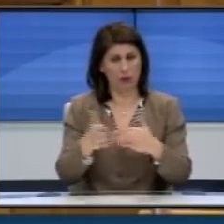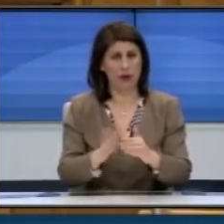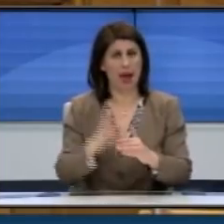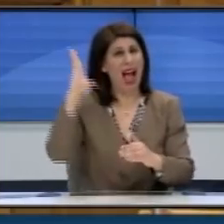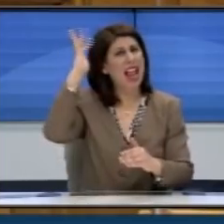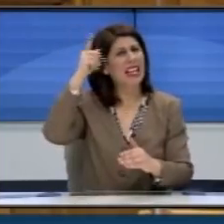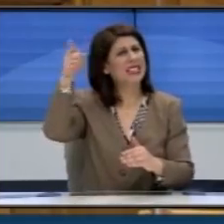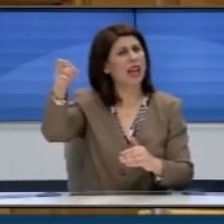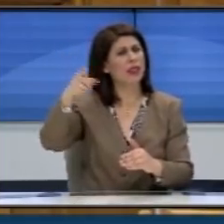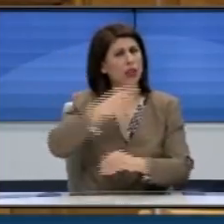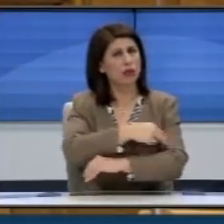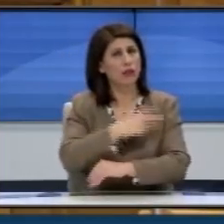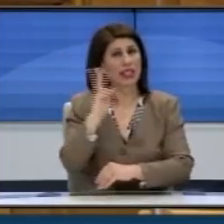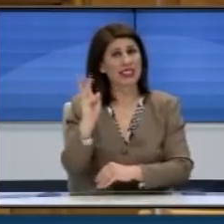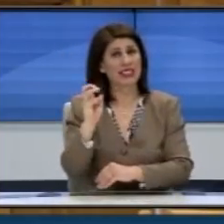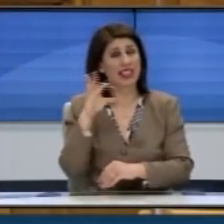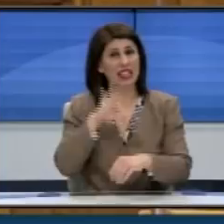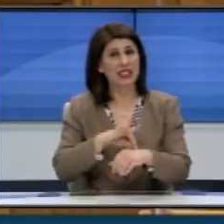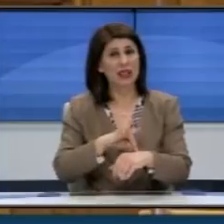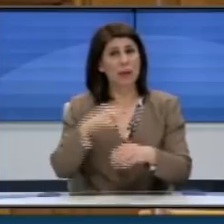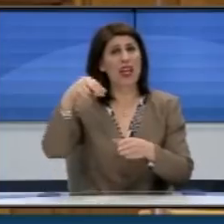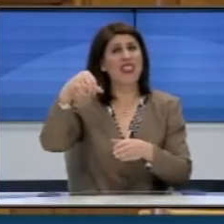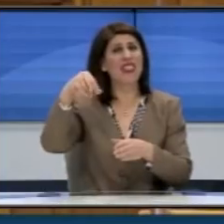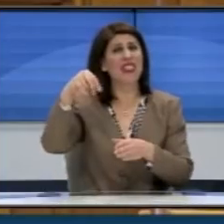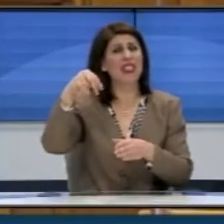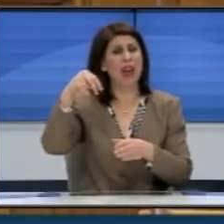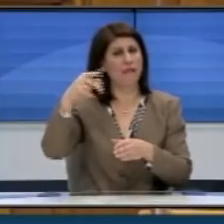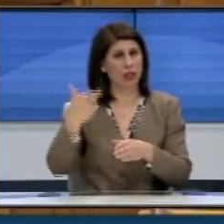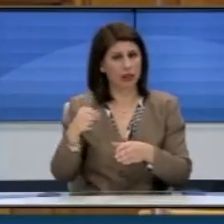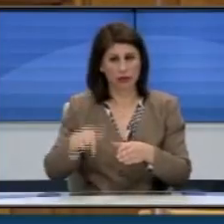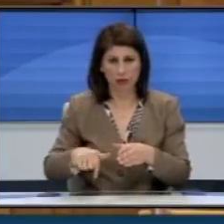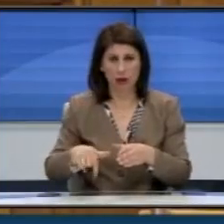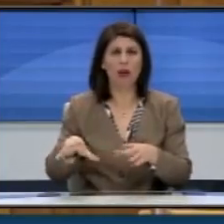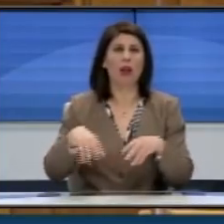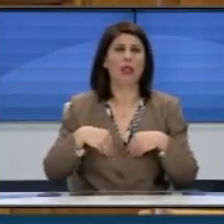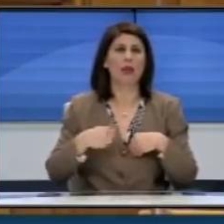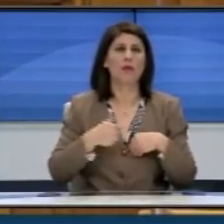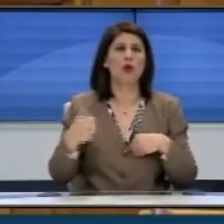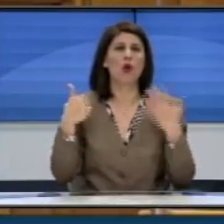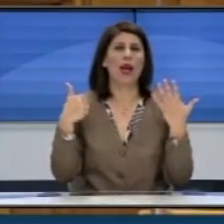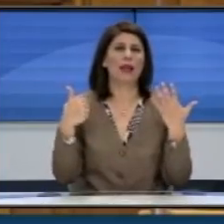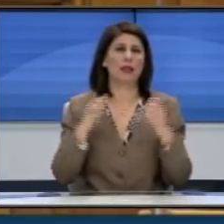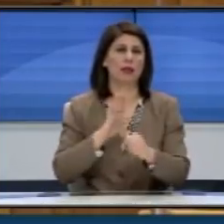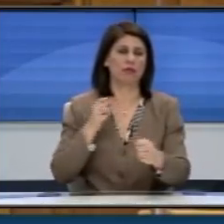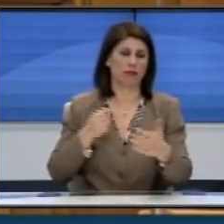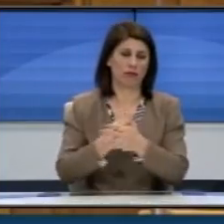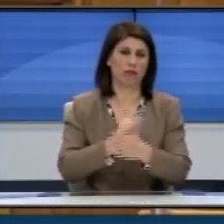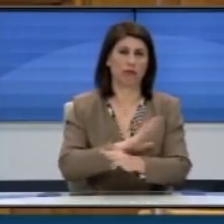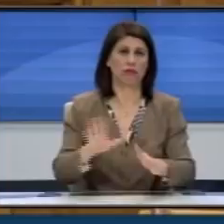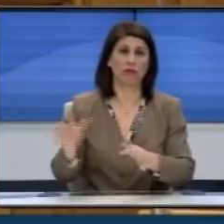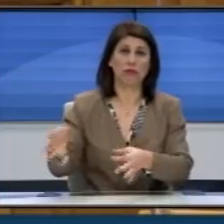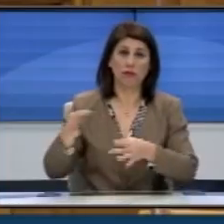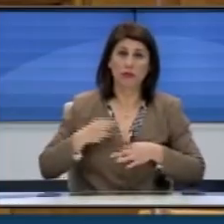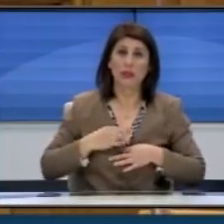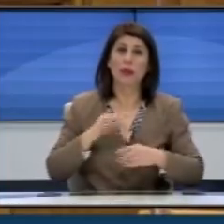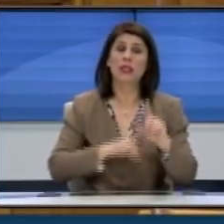δέχονταν καθημερινά 30 ασθενείς με σαγαρόδι διαβήτη, ενώ τώρα δέχεται μόλις 6. Μπορείτε να μας